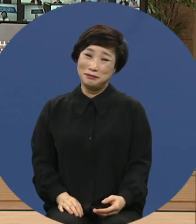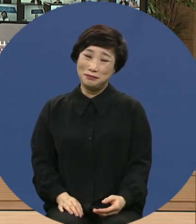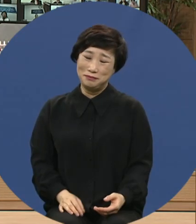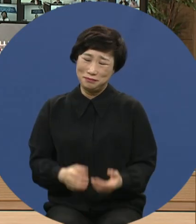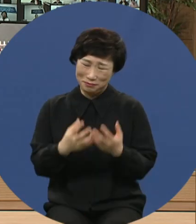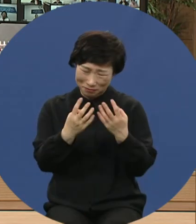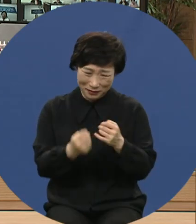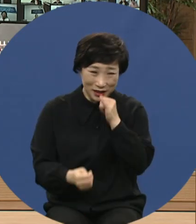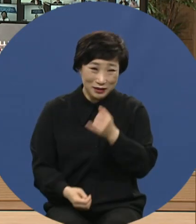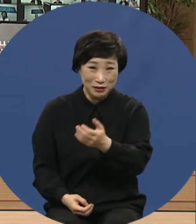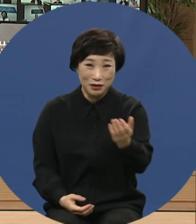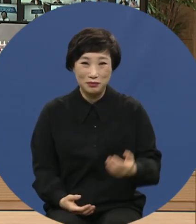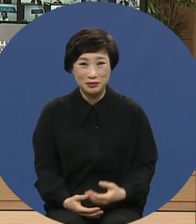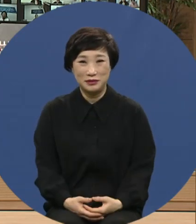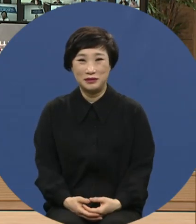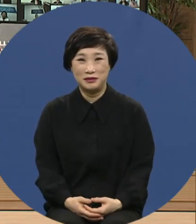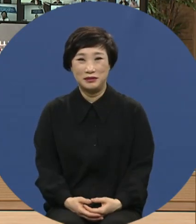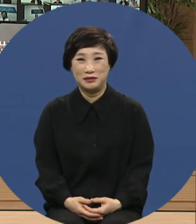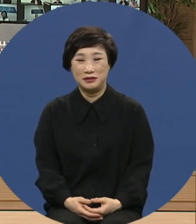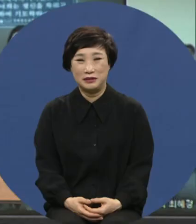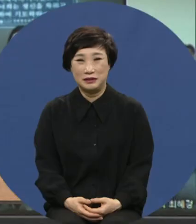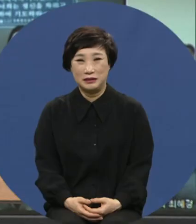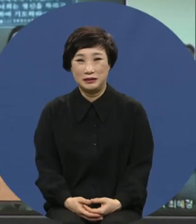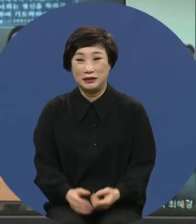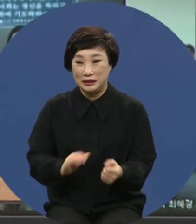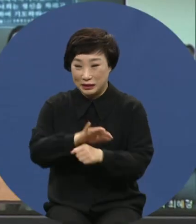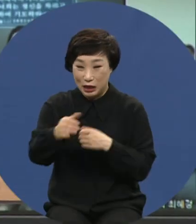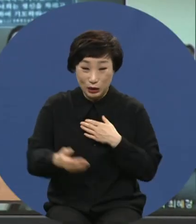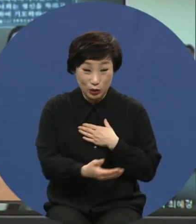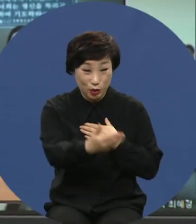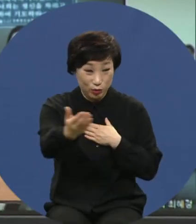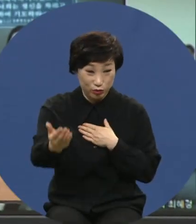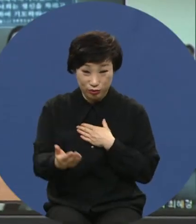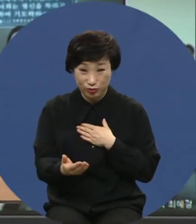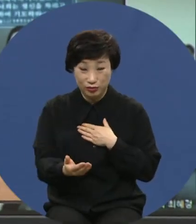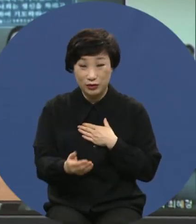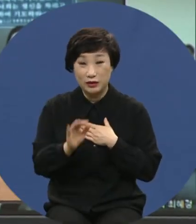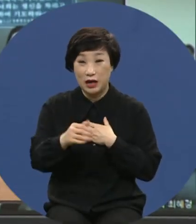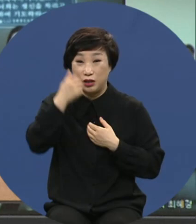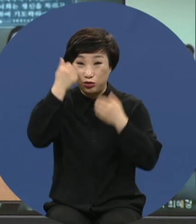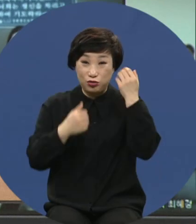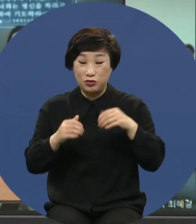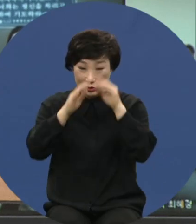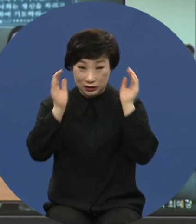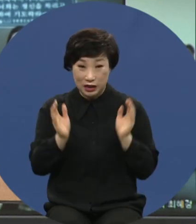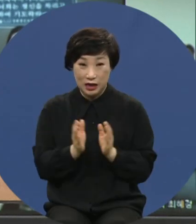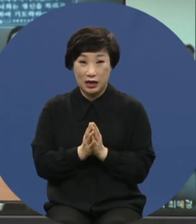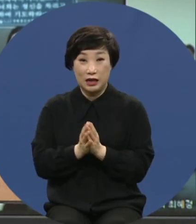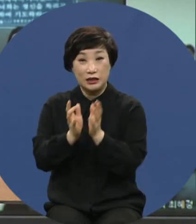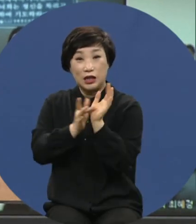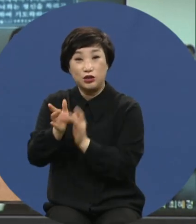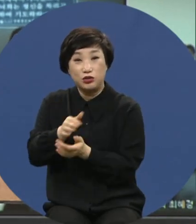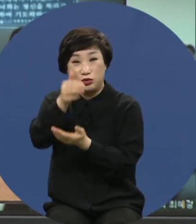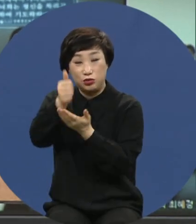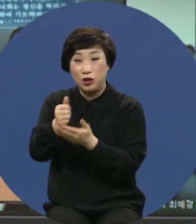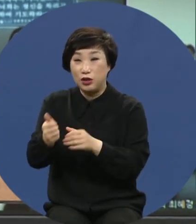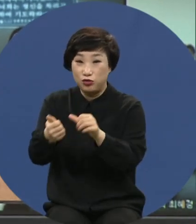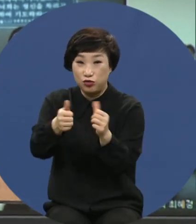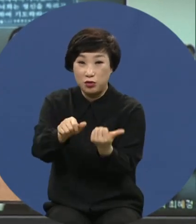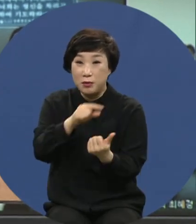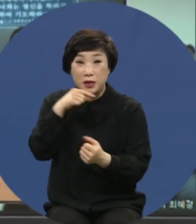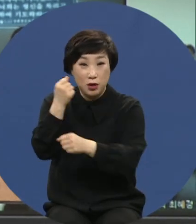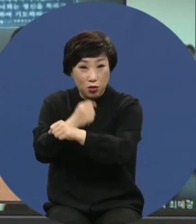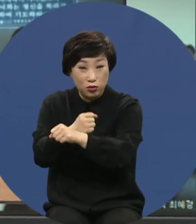사람들이 얼마나 많으냐 그 말입니다. 사랑하는 여러분, 누구든지 예수의 죽음과